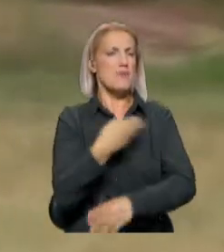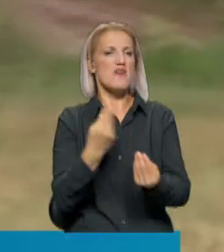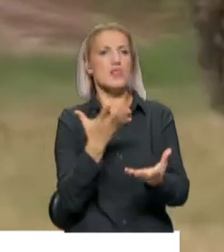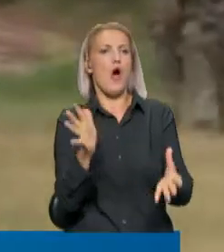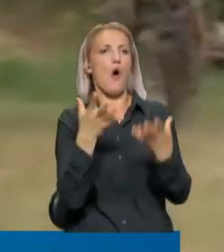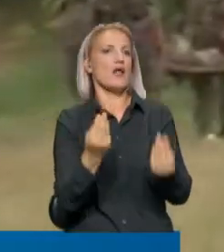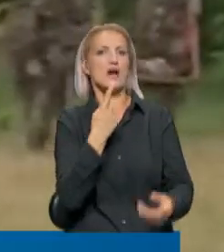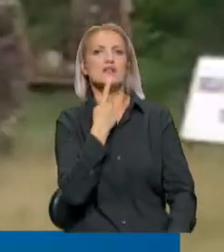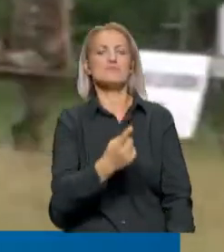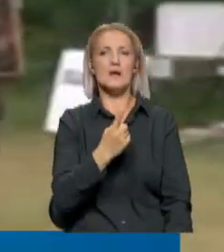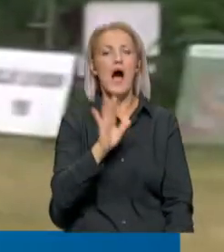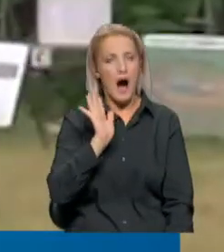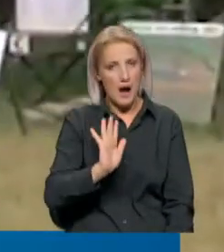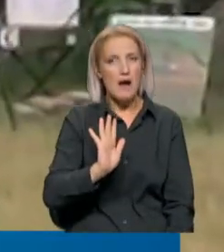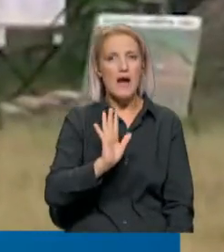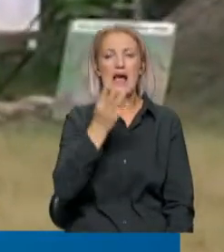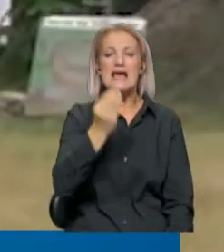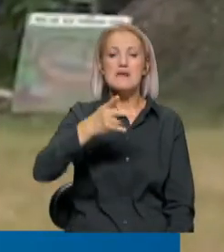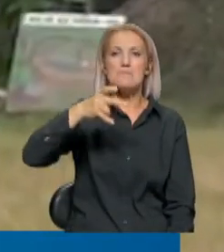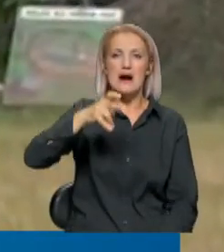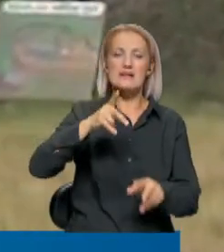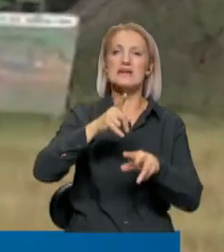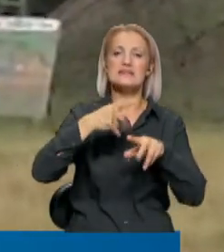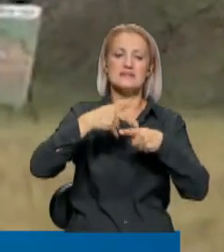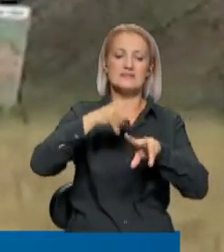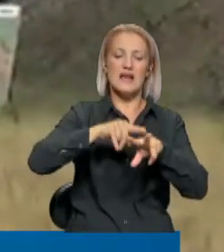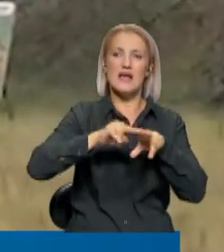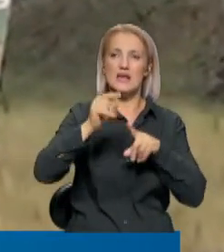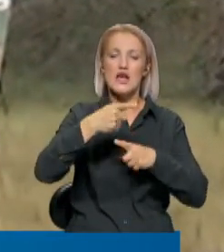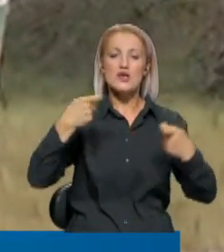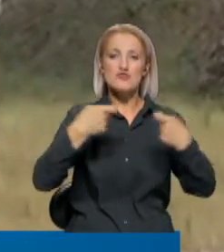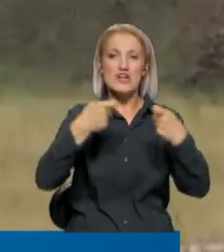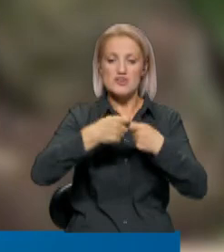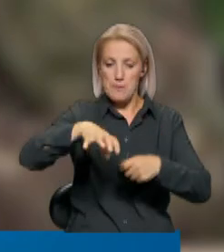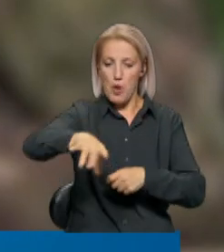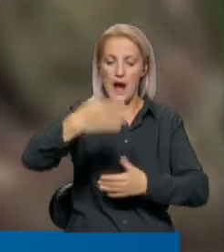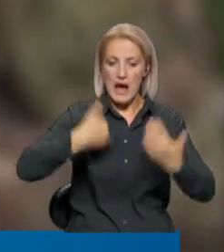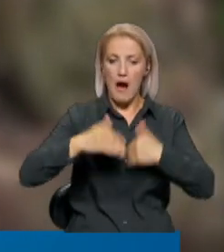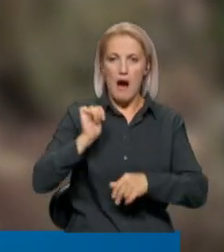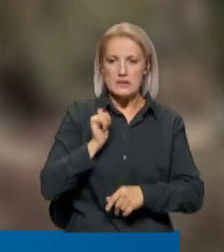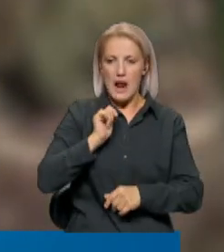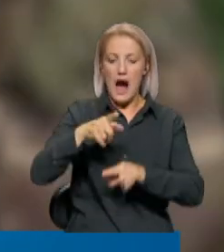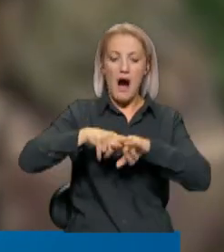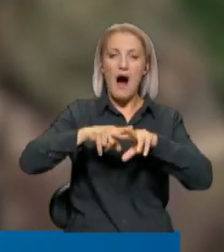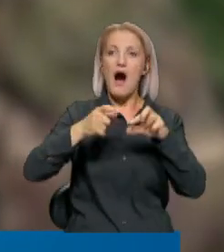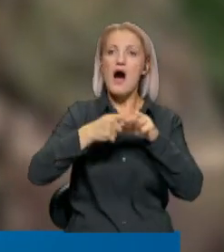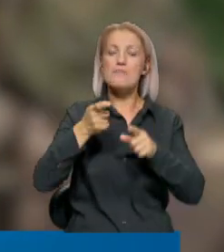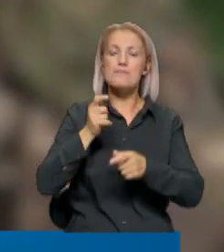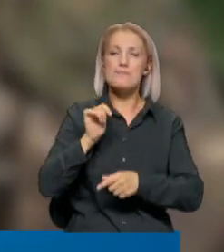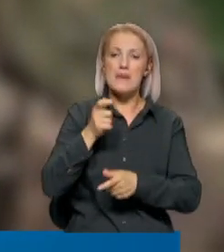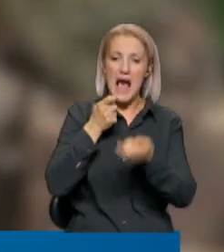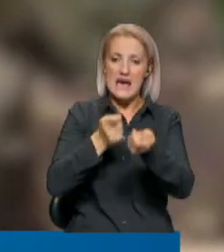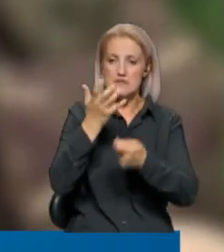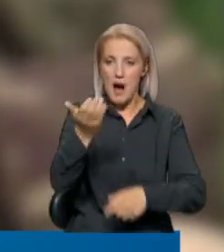demişti ama emekli askeri hakim İYİ Partili Ahmet Zeki Üçok'a göre çatışma bölgesinde yaralanan askerler harp eğitimi alan uzman